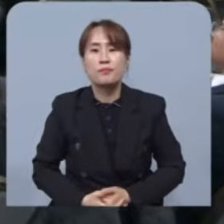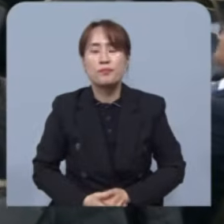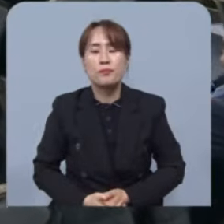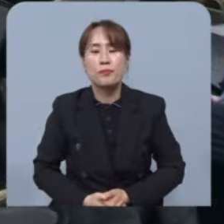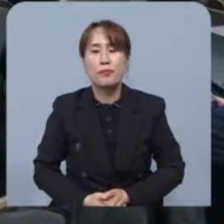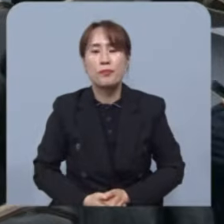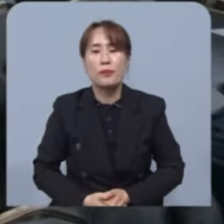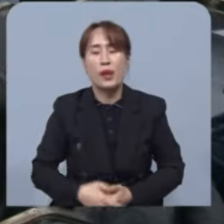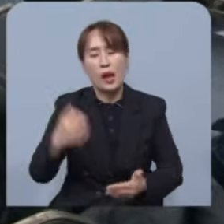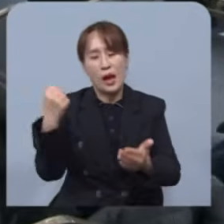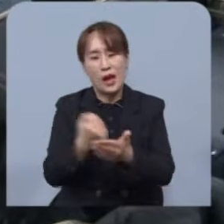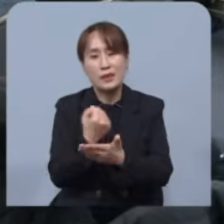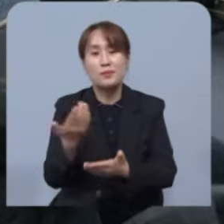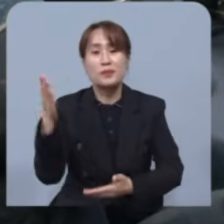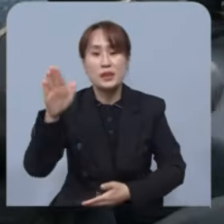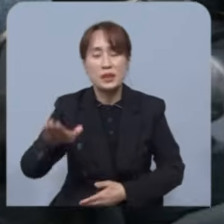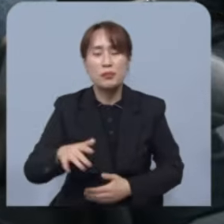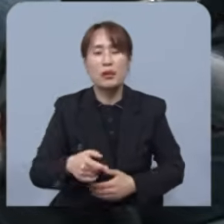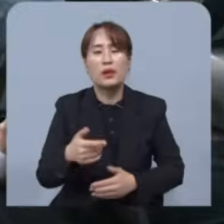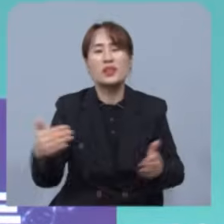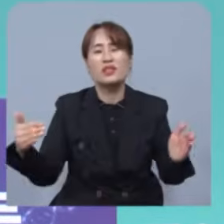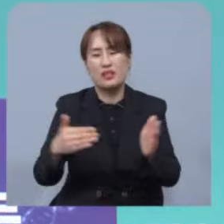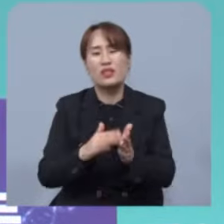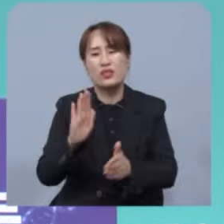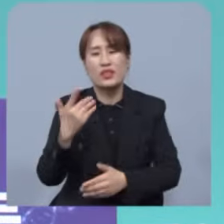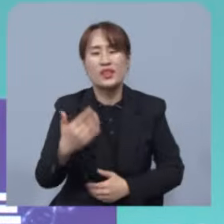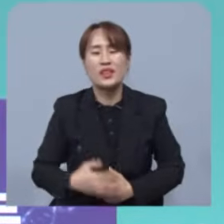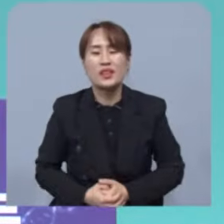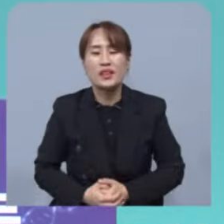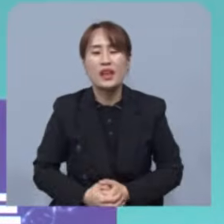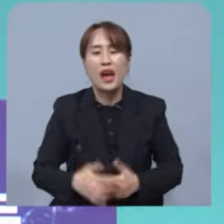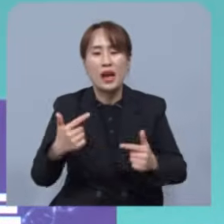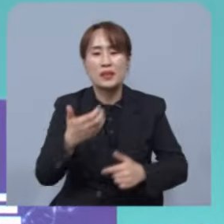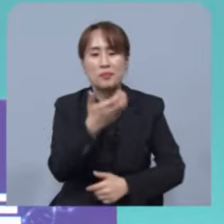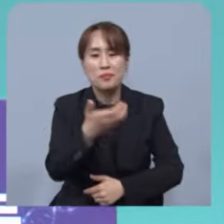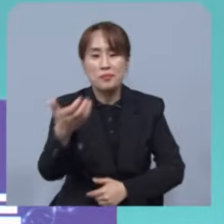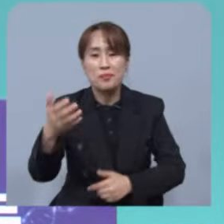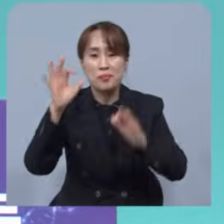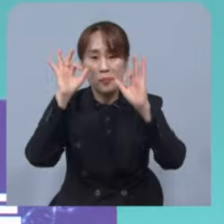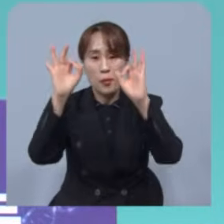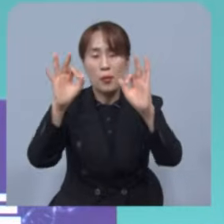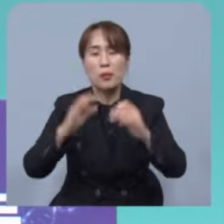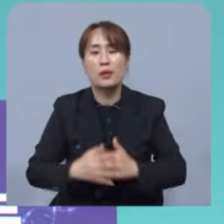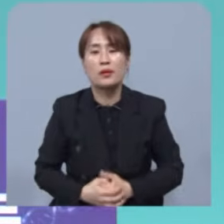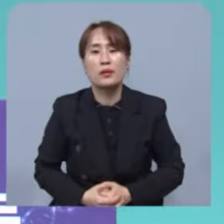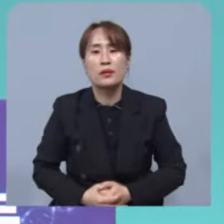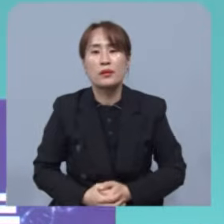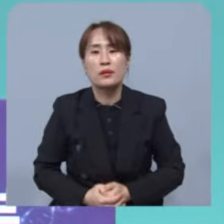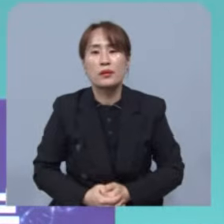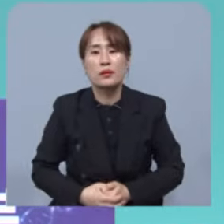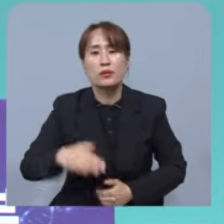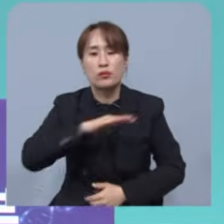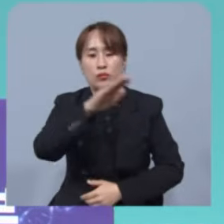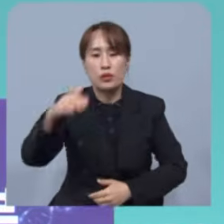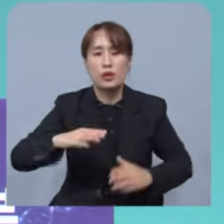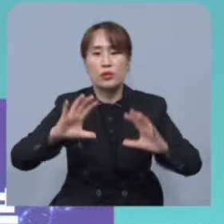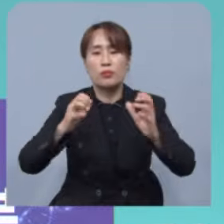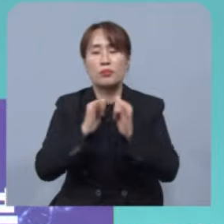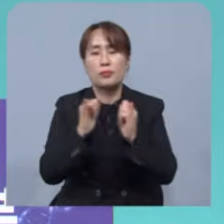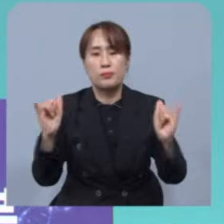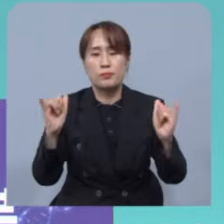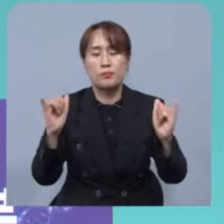네, 아쉽긴 하지만 좀 끝내야 될 것 같아요. 언제나 제가 다녀보면 우리